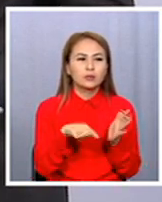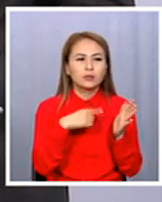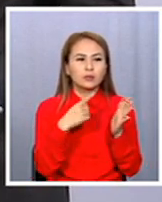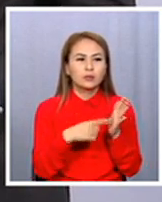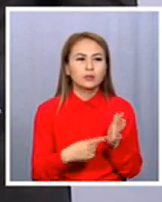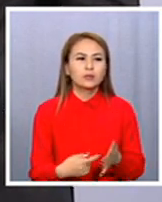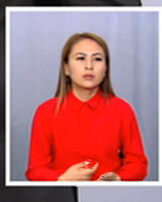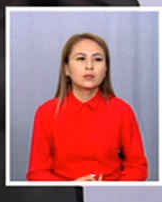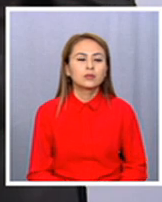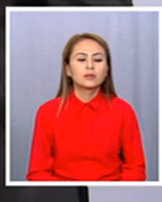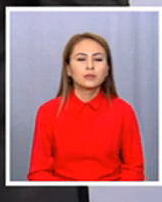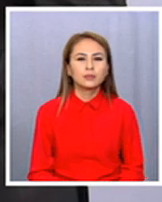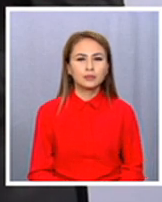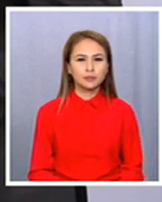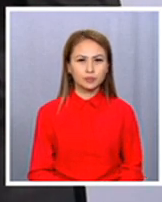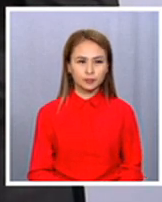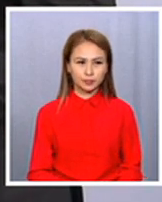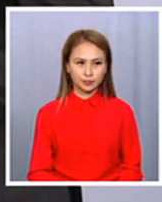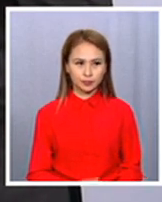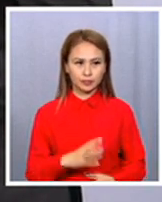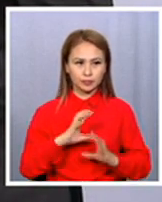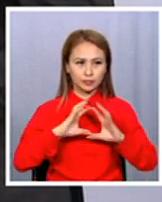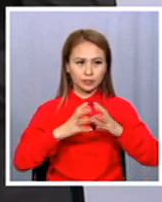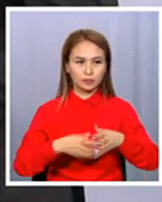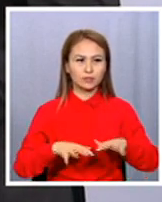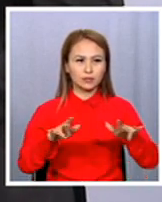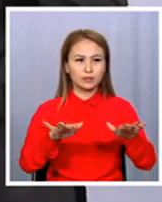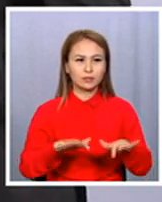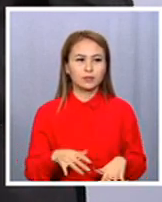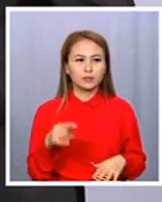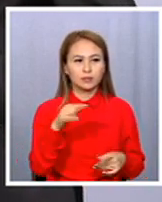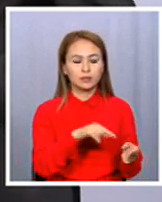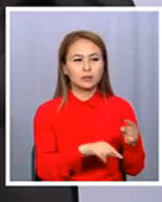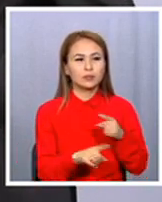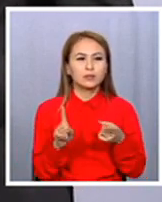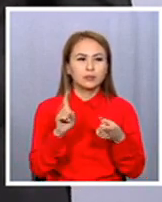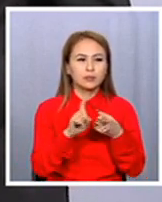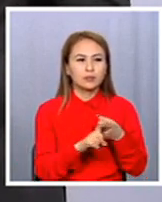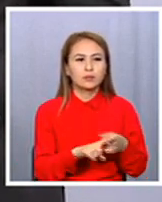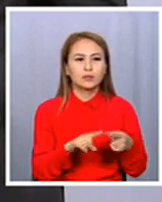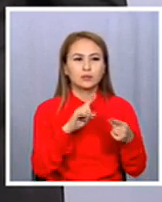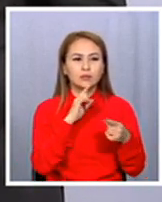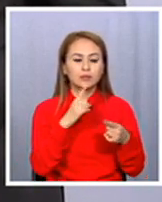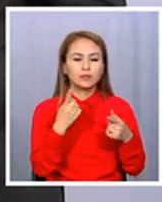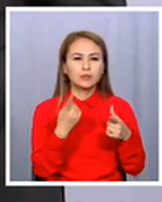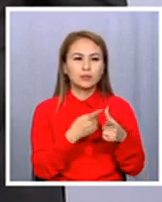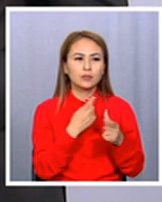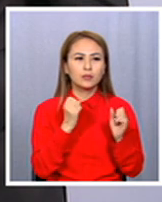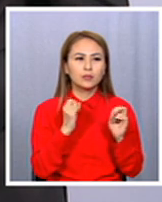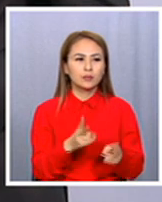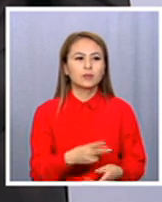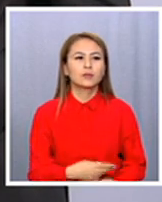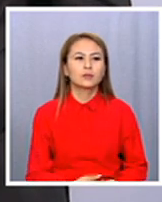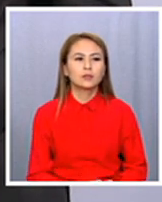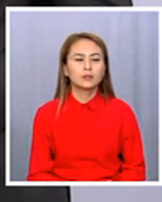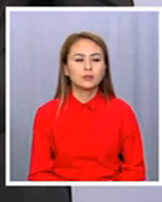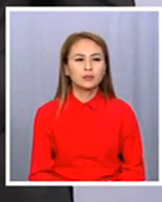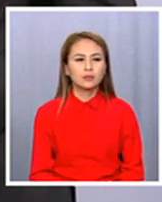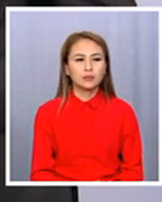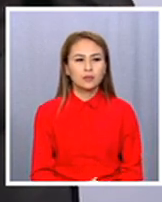берейік. Бүкіл әлемдегі компьютерлерді бір-бірімен байланыстыратын желі қалай аталады?